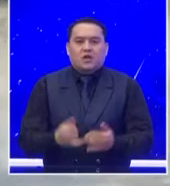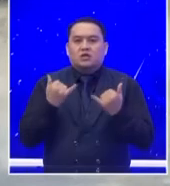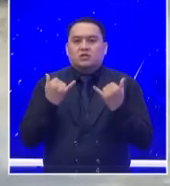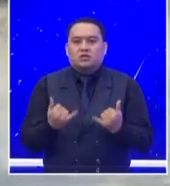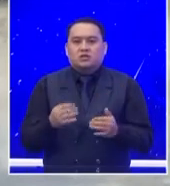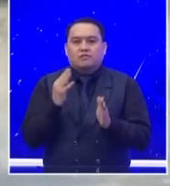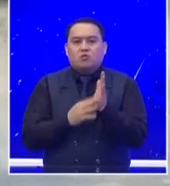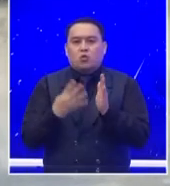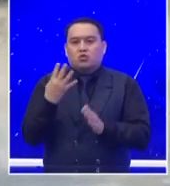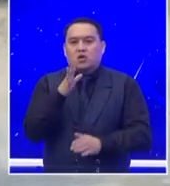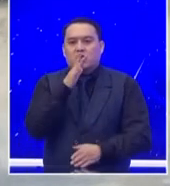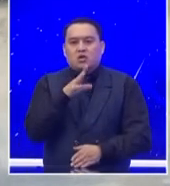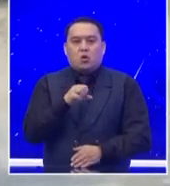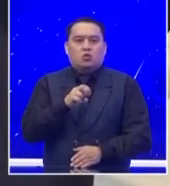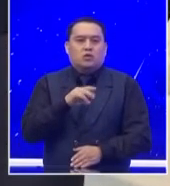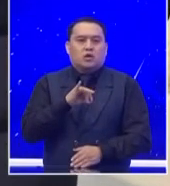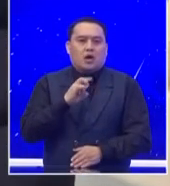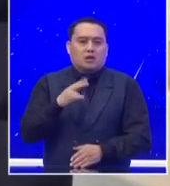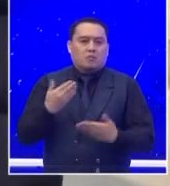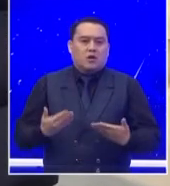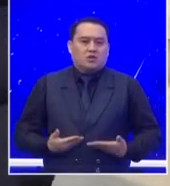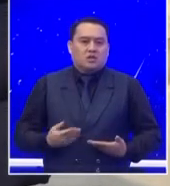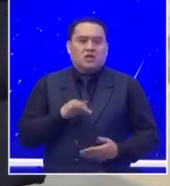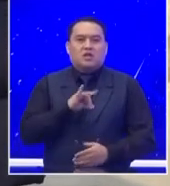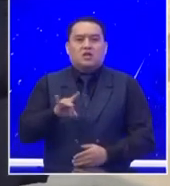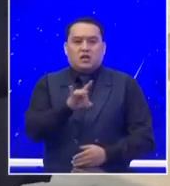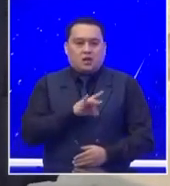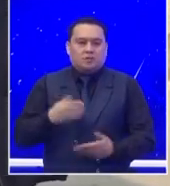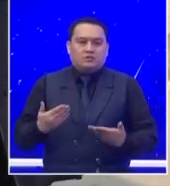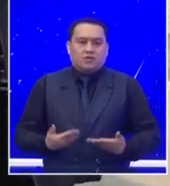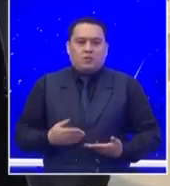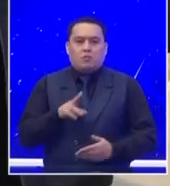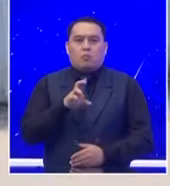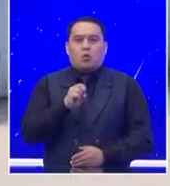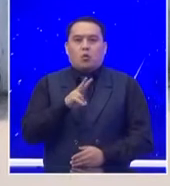время 94-летний Кучерхан Алимбаев проживает в Вилийском районе. В поселке